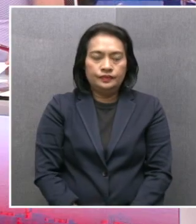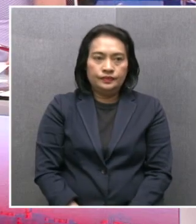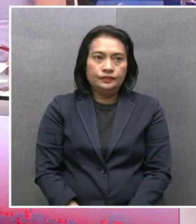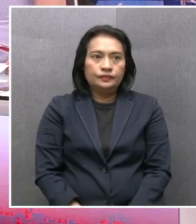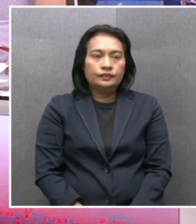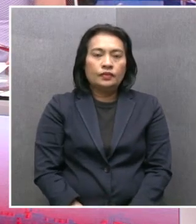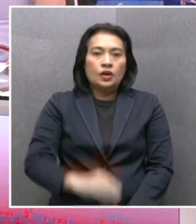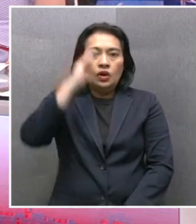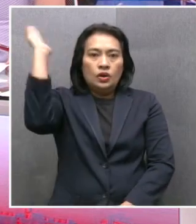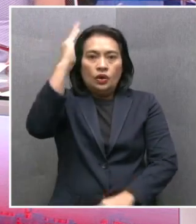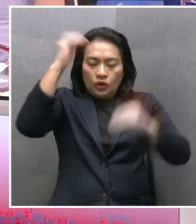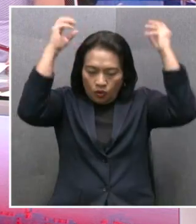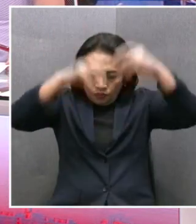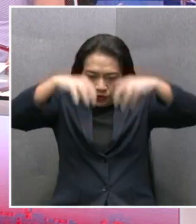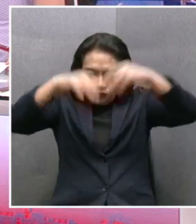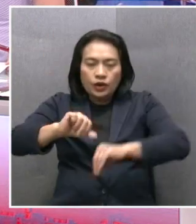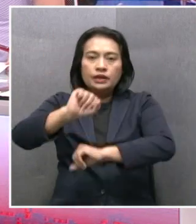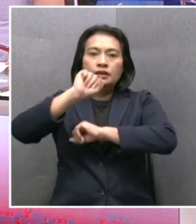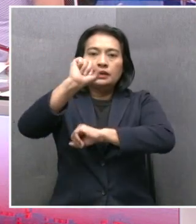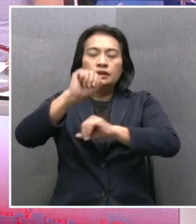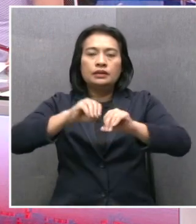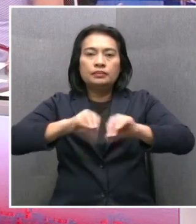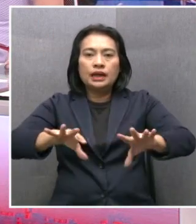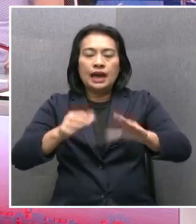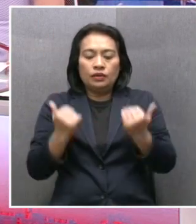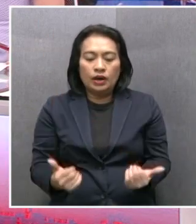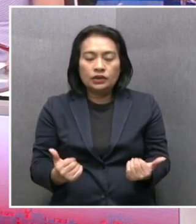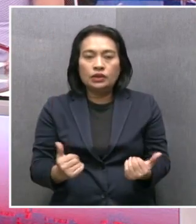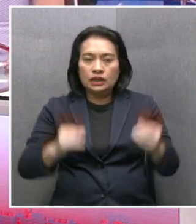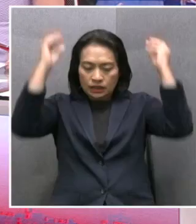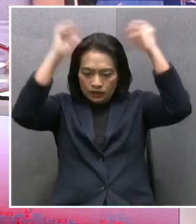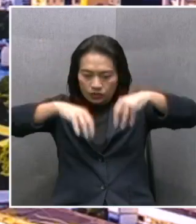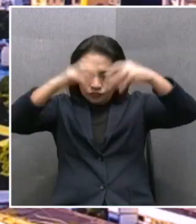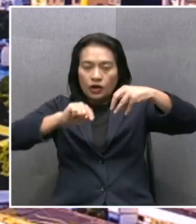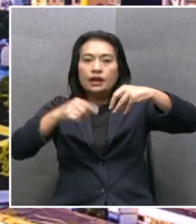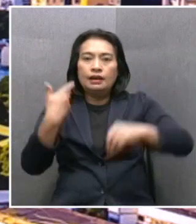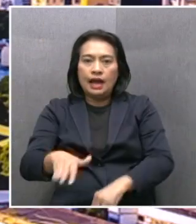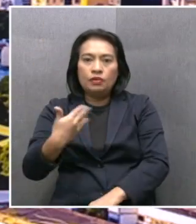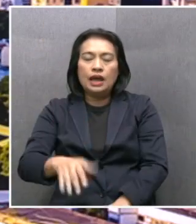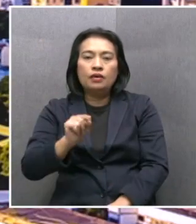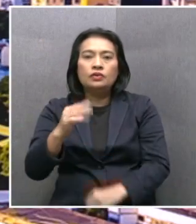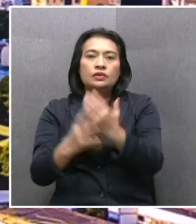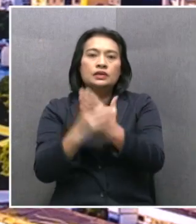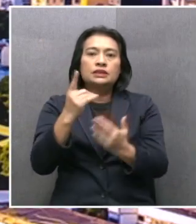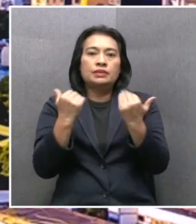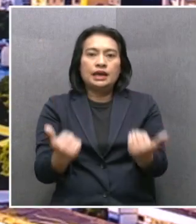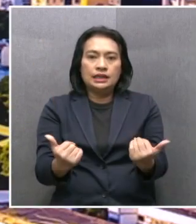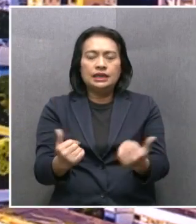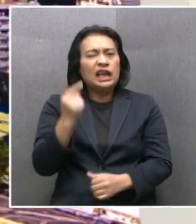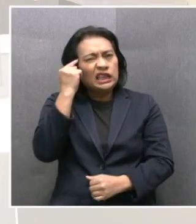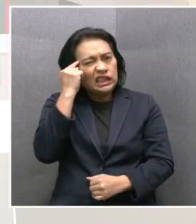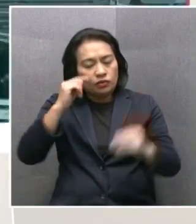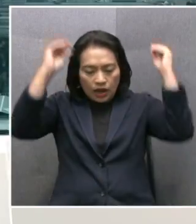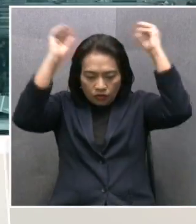กรมอุตุนิยมวิทยาเตรียมที่จะประกาศเข้าสู่ฤดูฝนปลายสัปดาห์นี้แล้วนะคะแล้วก็บอกด้วยนะคะว่าคาดการณ์ว่าปริมาณฝน